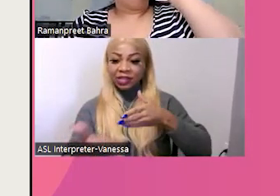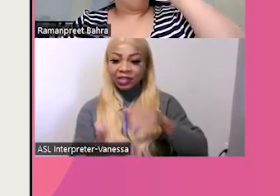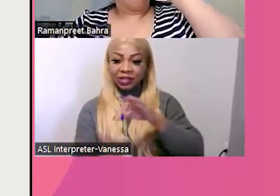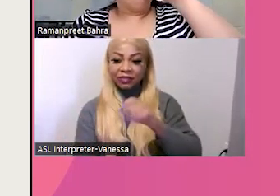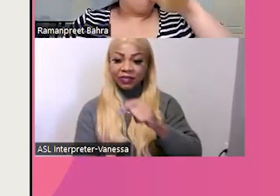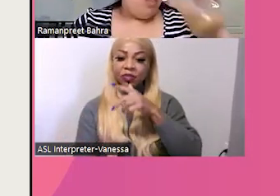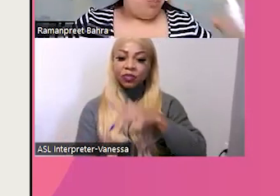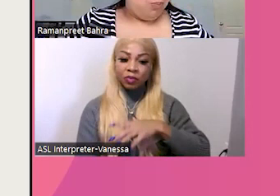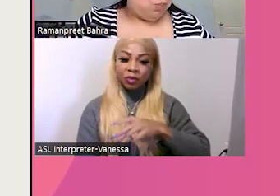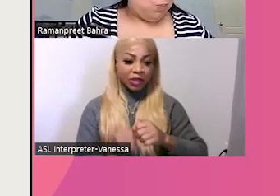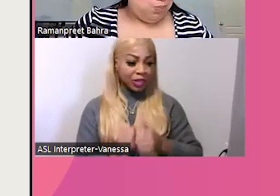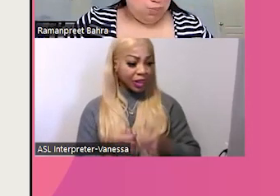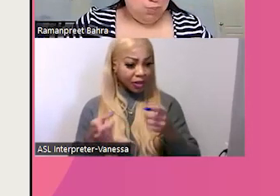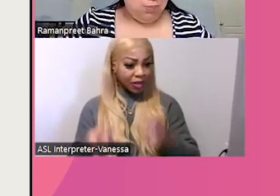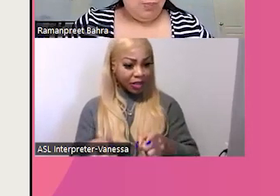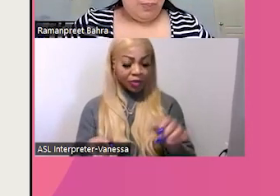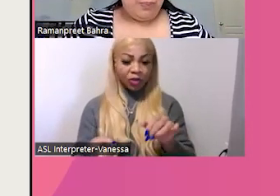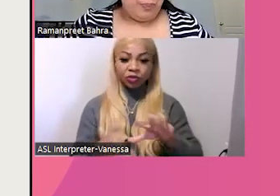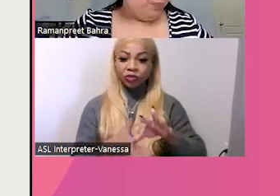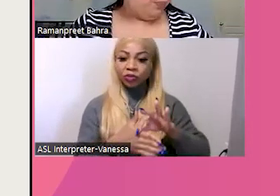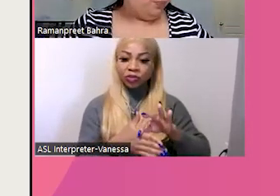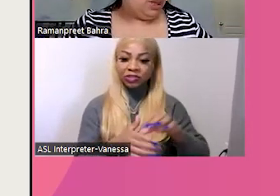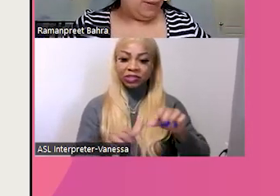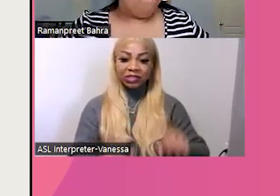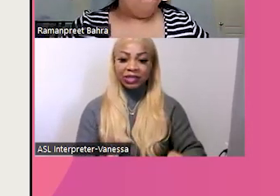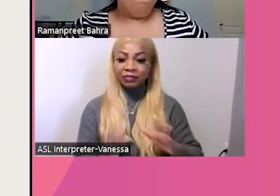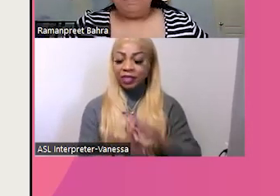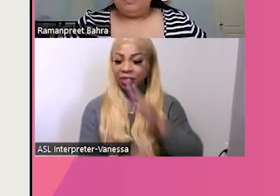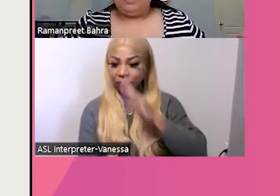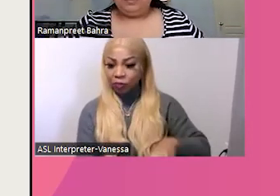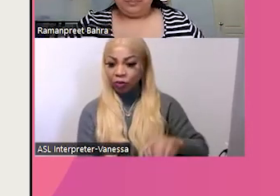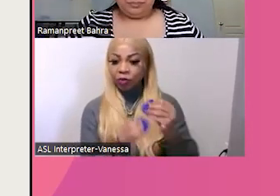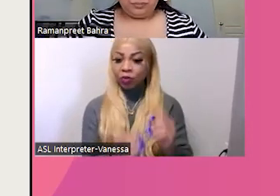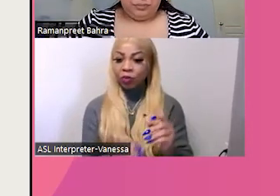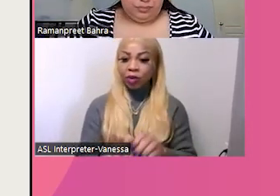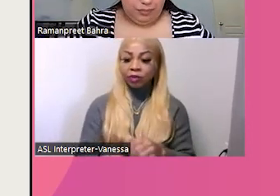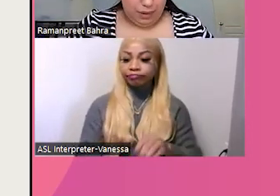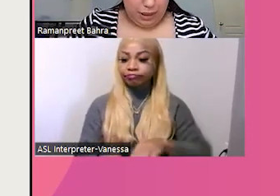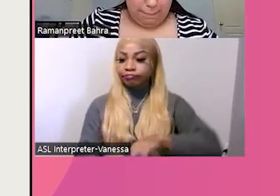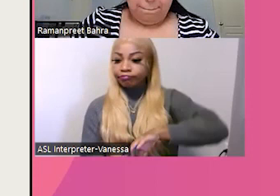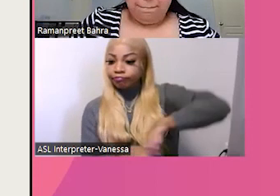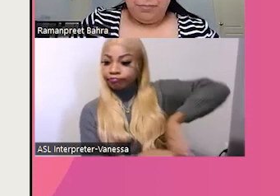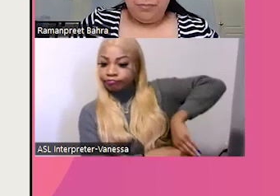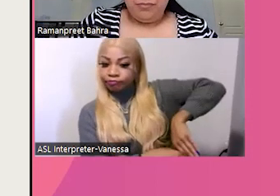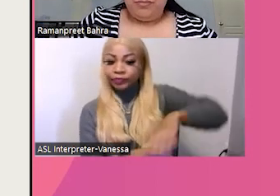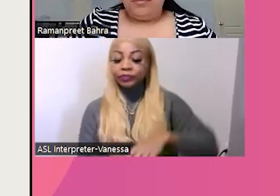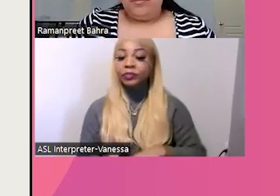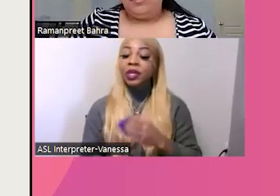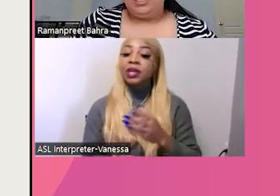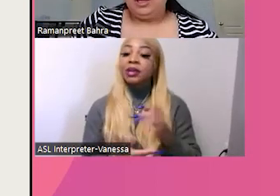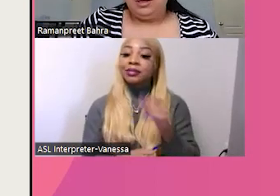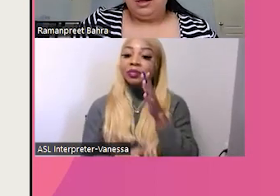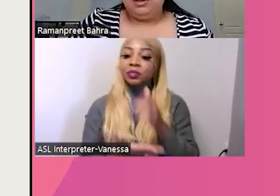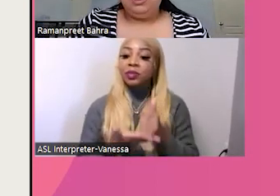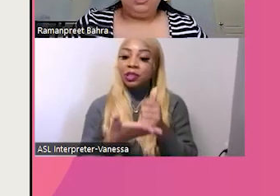sur le genre à l'encontre des femmes corpulentes et le contexte où cette violence peut être ignorée ou diminuée. Ceci vous permettra de